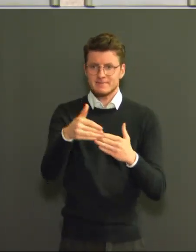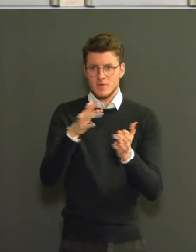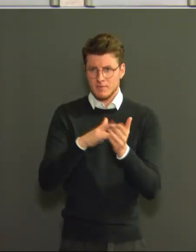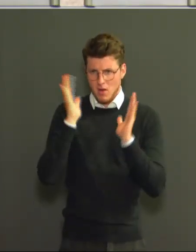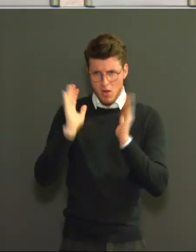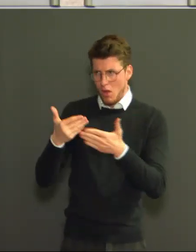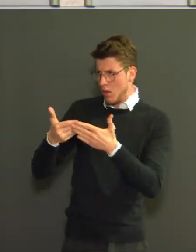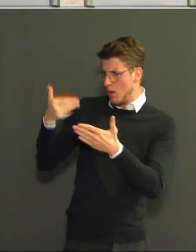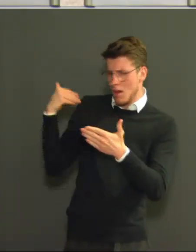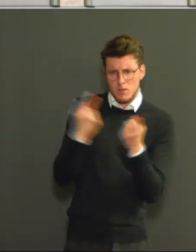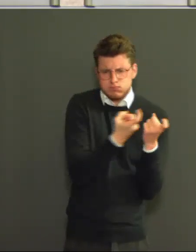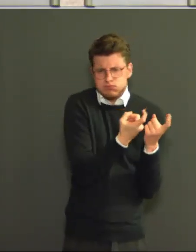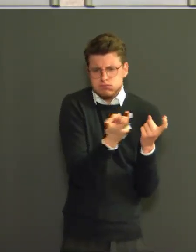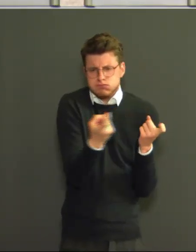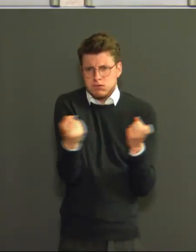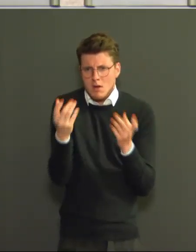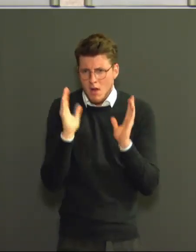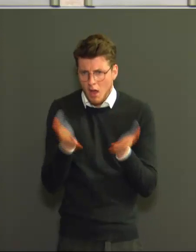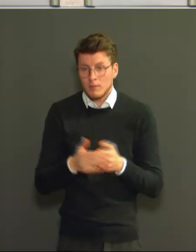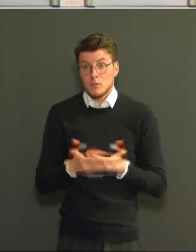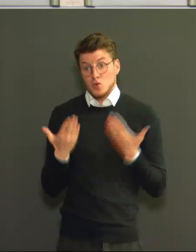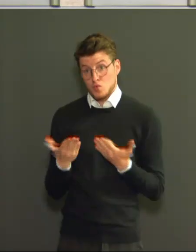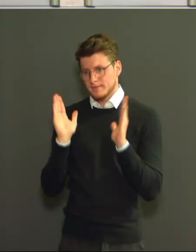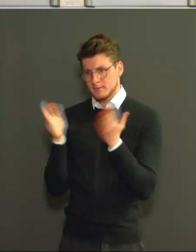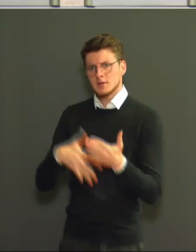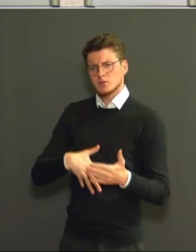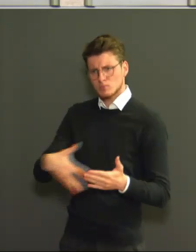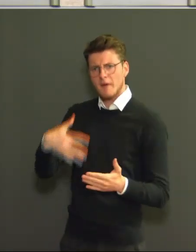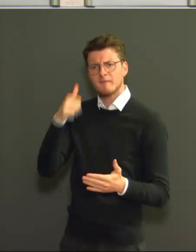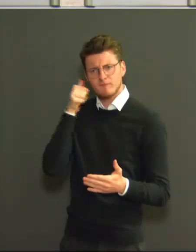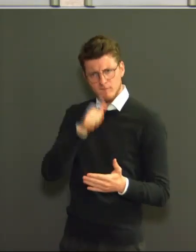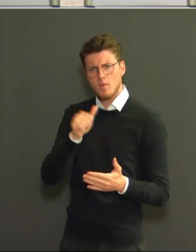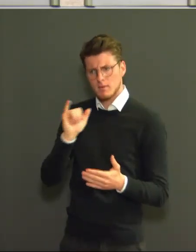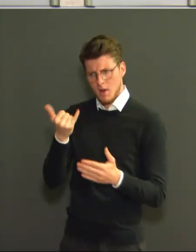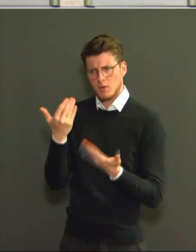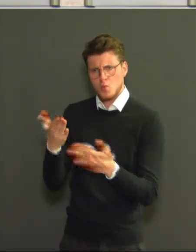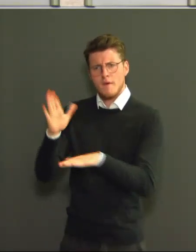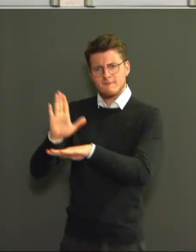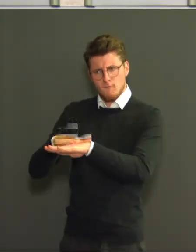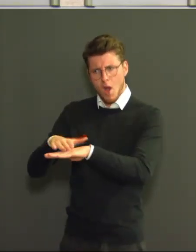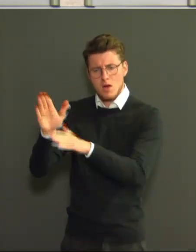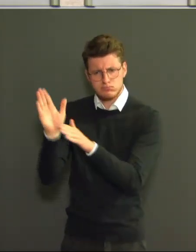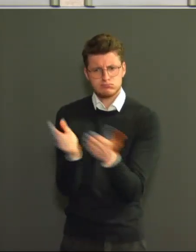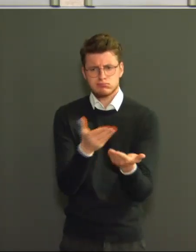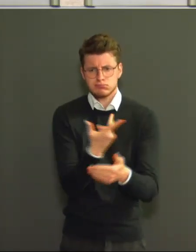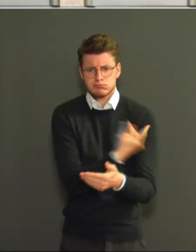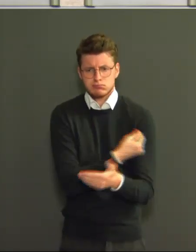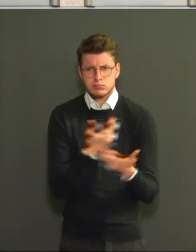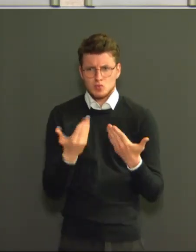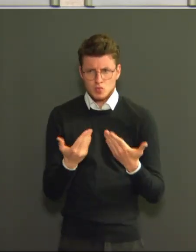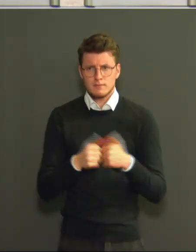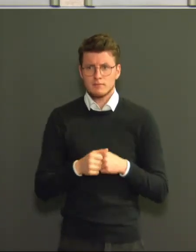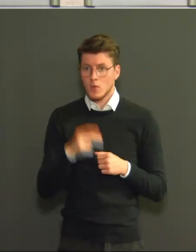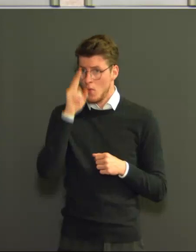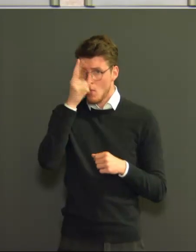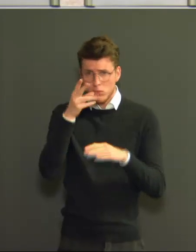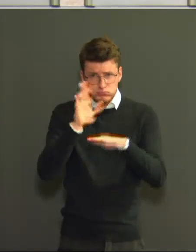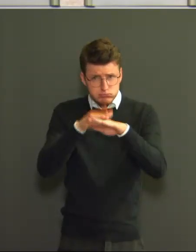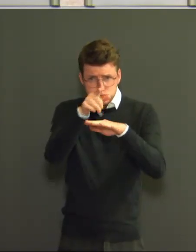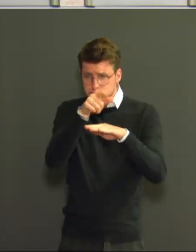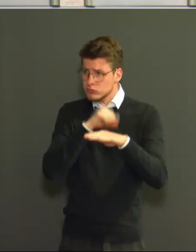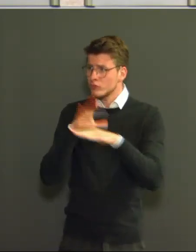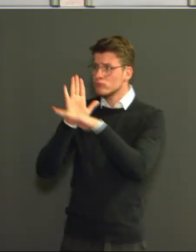Zwangere vrouwen zullen wel met voorrang blijven worden gevaccineerd. Ze moeten hiervoor enkel hun huisarts contacteren en